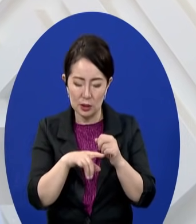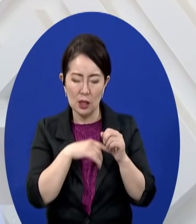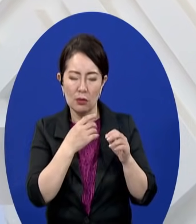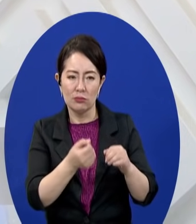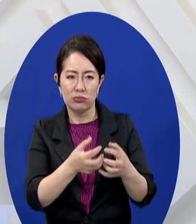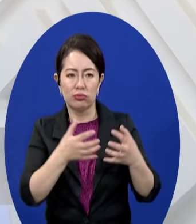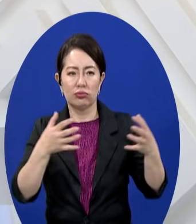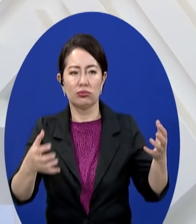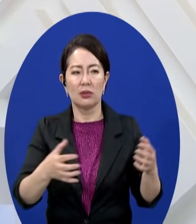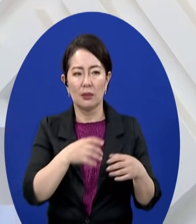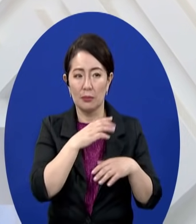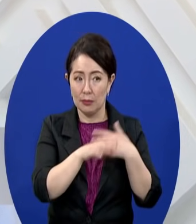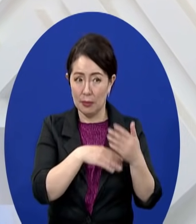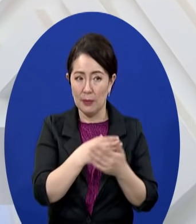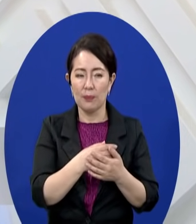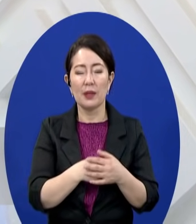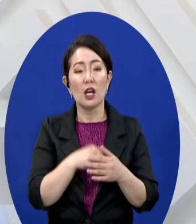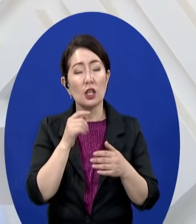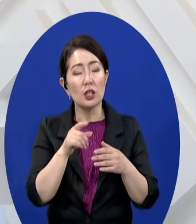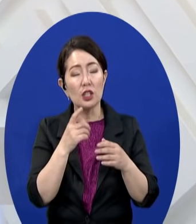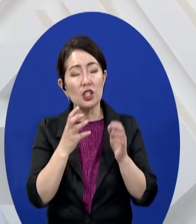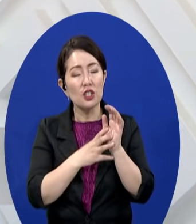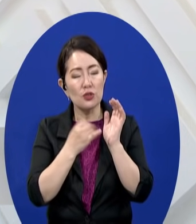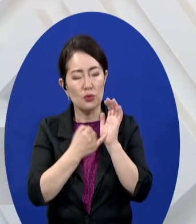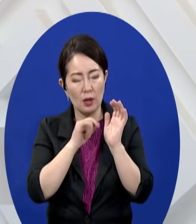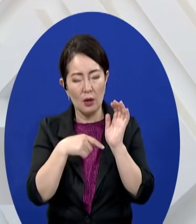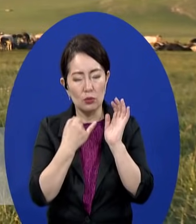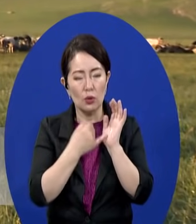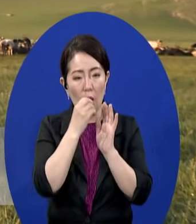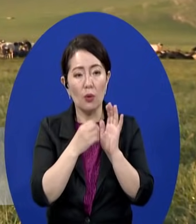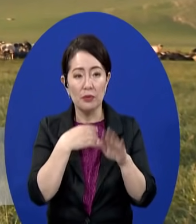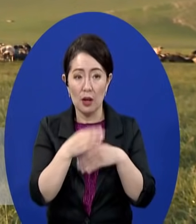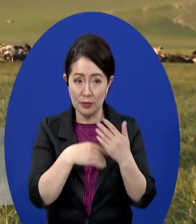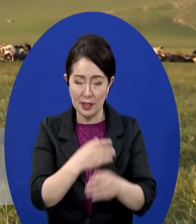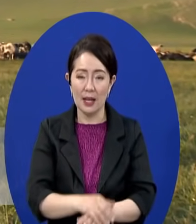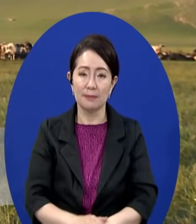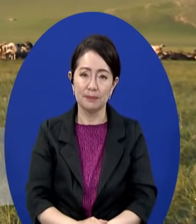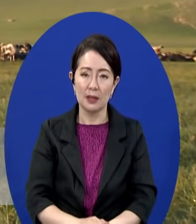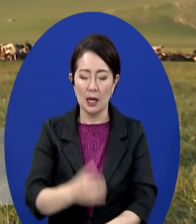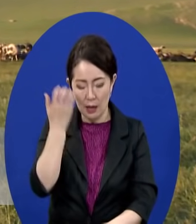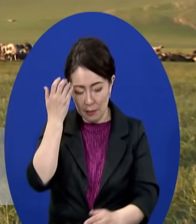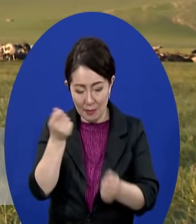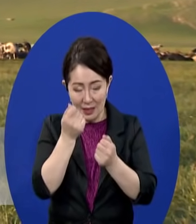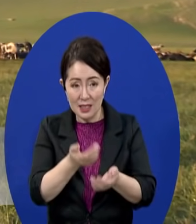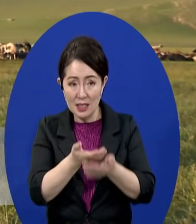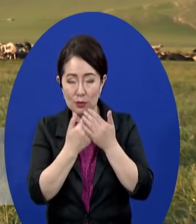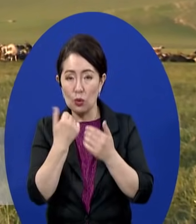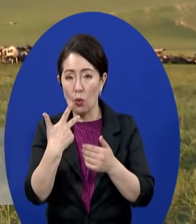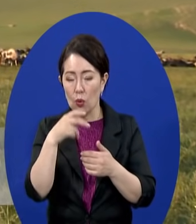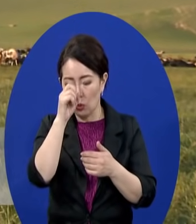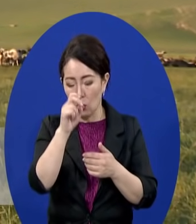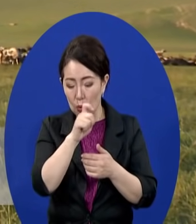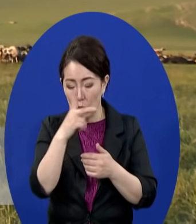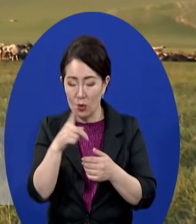байна. За төл боочлтын хувь бол 96.6% байна. Малчдыг дэмжих 3% хүүтэй зээлэнд